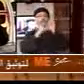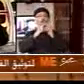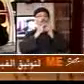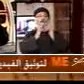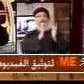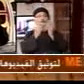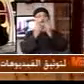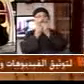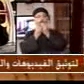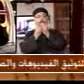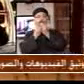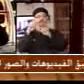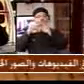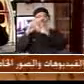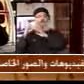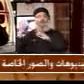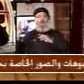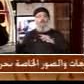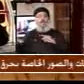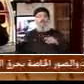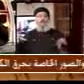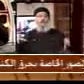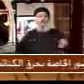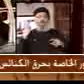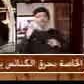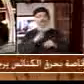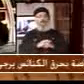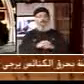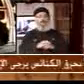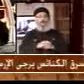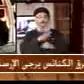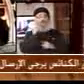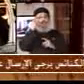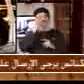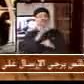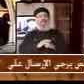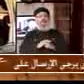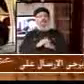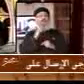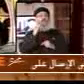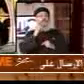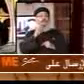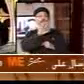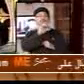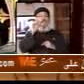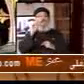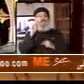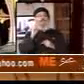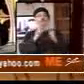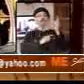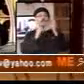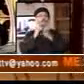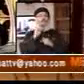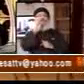بجانبه للصين، وكلنا عارفين القصة، ولكن كأن السيد المسيح